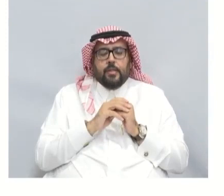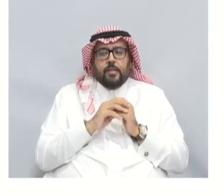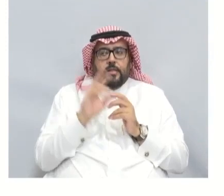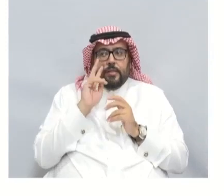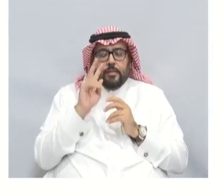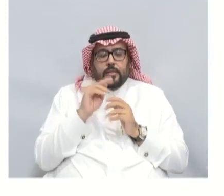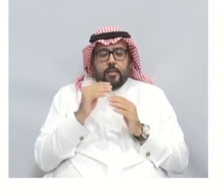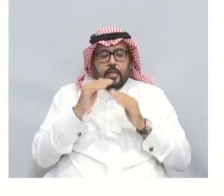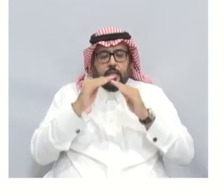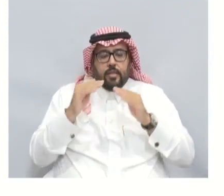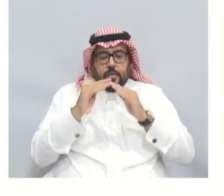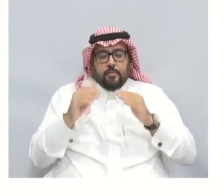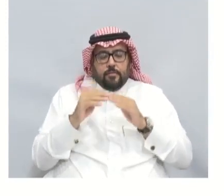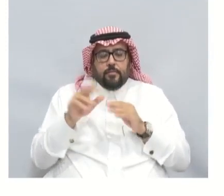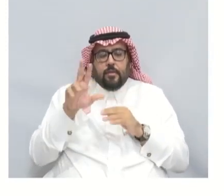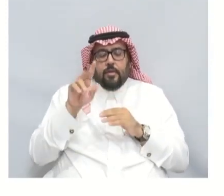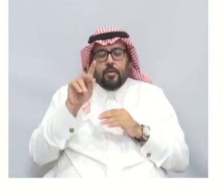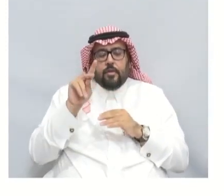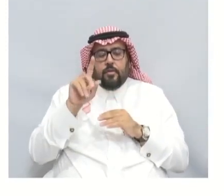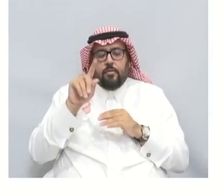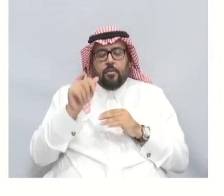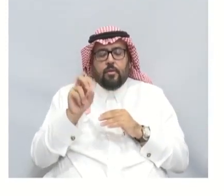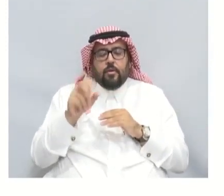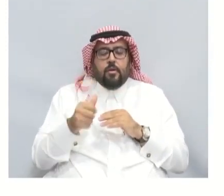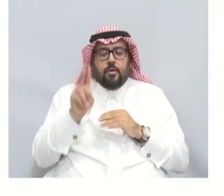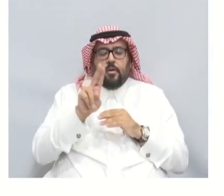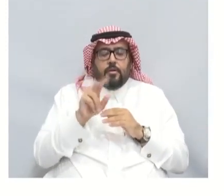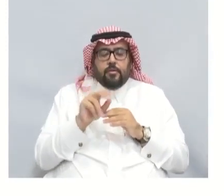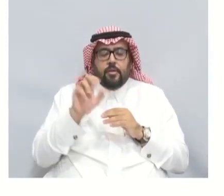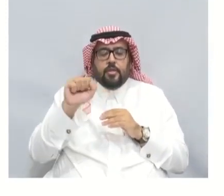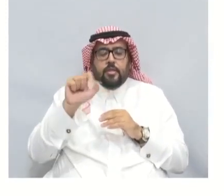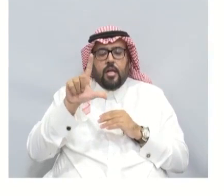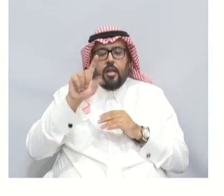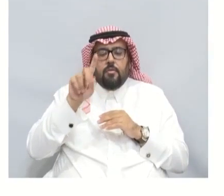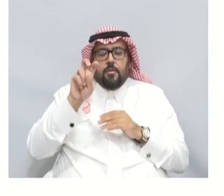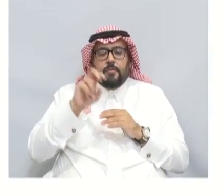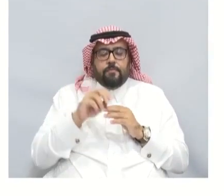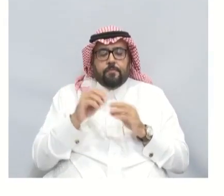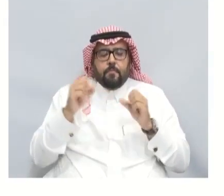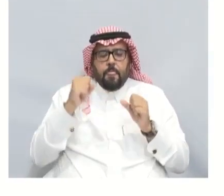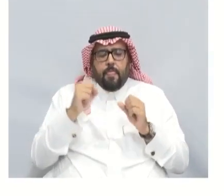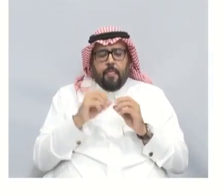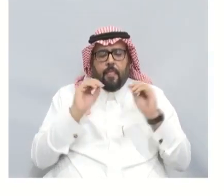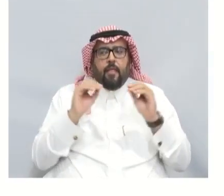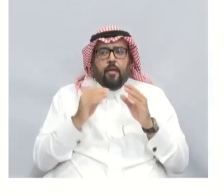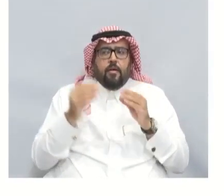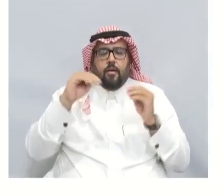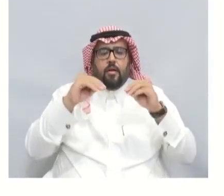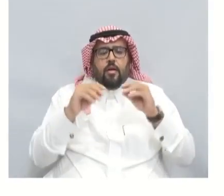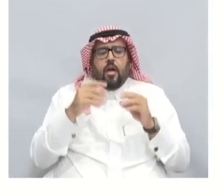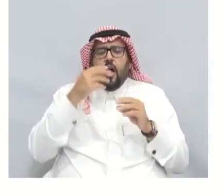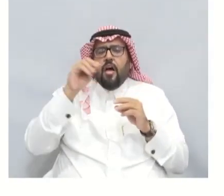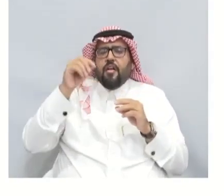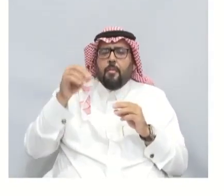ماذا؟ تتابع الطبقات من اللابة والمقذوفات ماذا؟ الصلبة. وذكرنا المقذوفات الصلبة، قلنا عبارة عن إيش؟